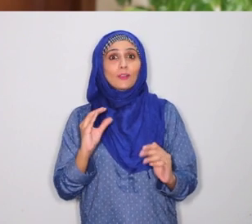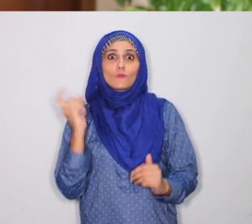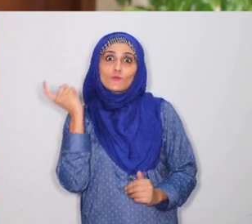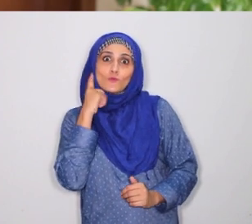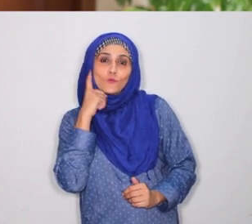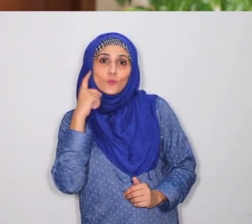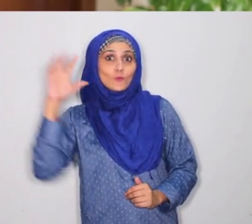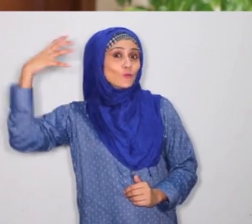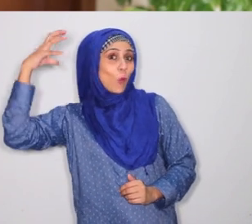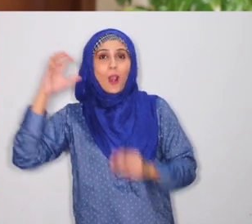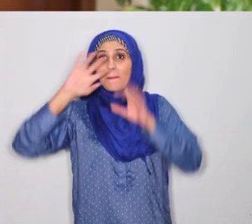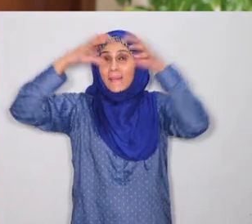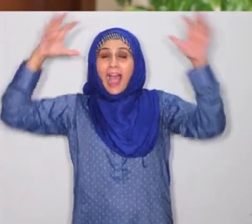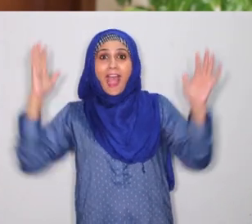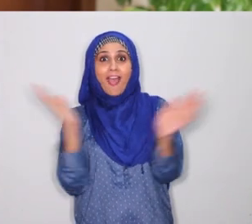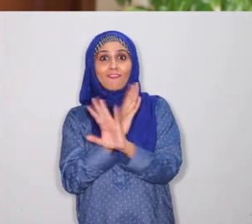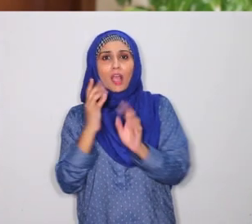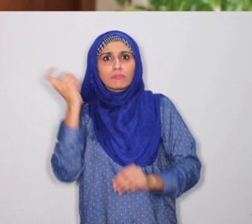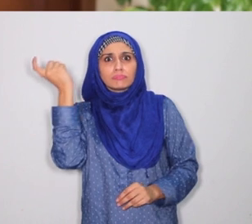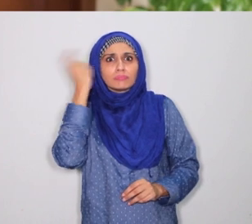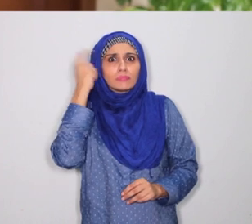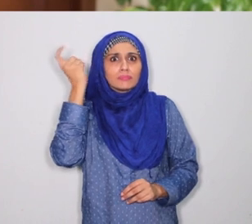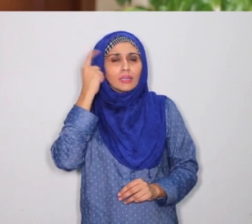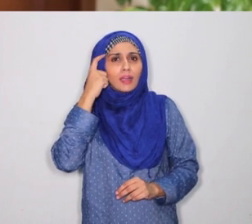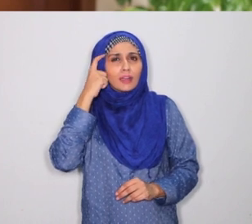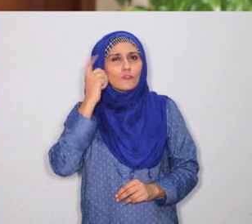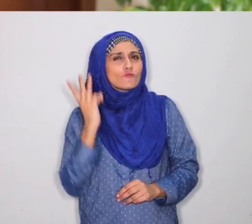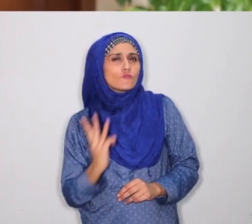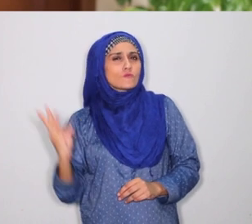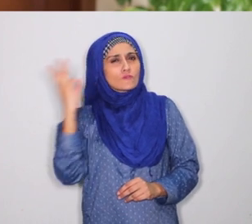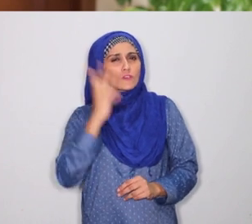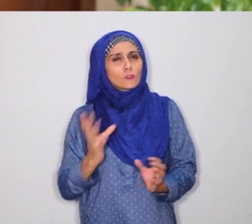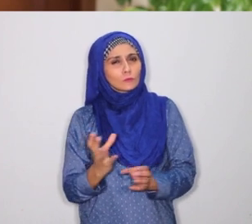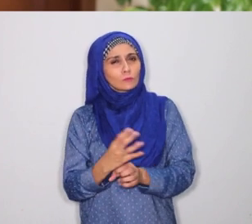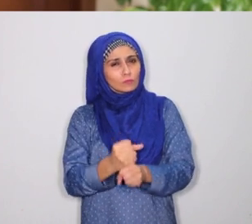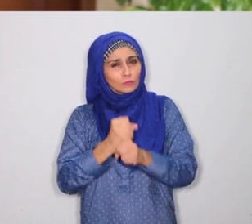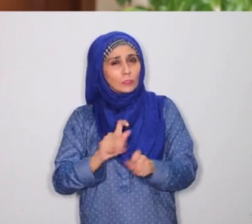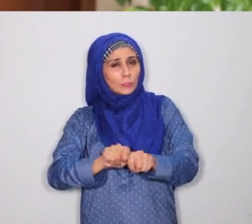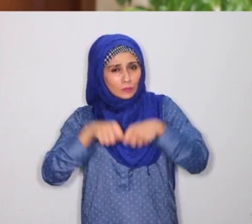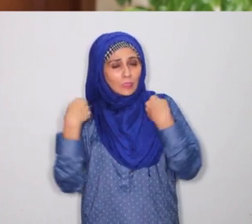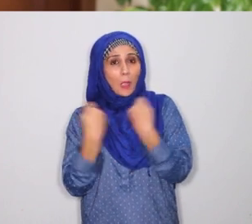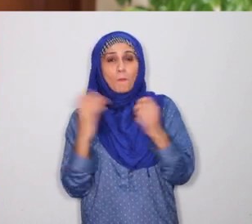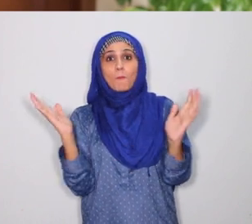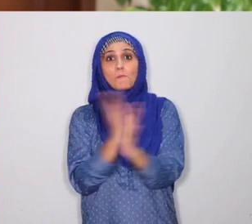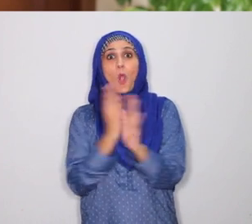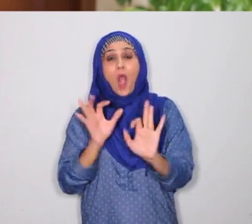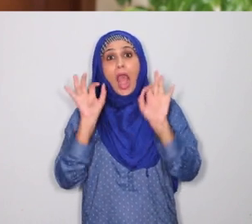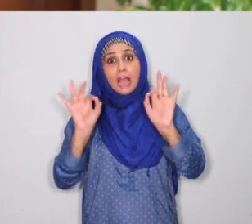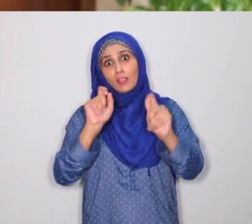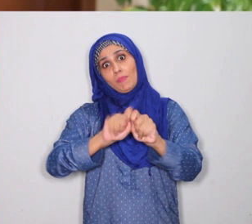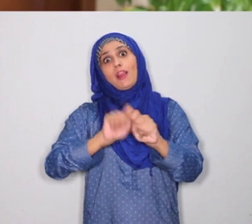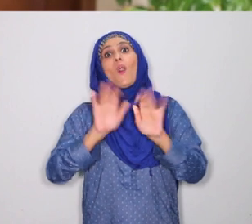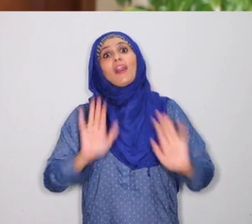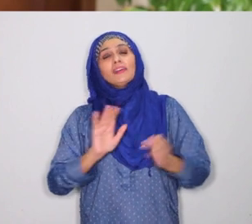हवा को ख्याल आया कि वो तीनों मिलकर मौसम को खुशगवार बना सकते हैं। ये सोचकर